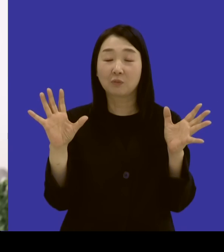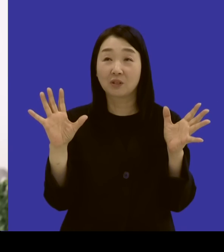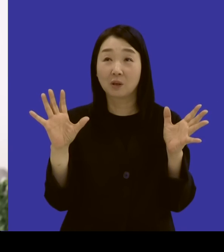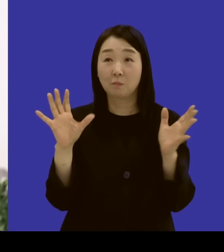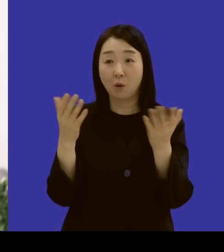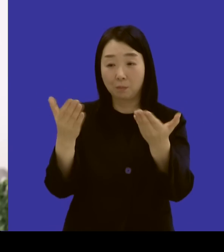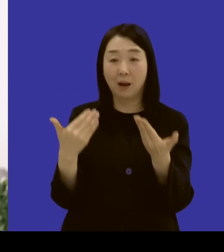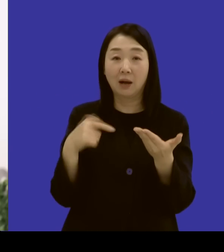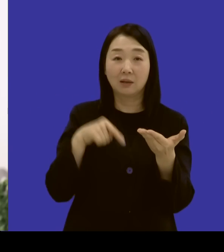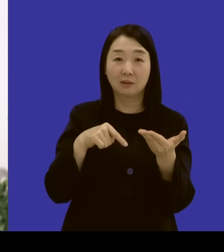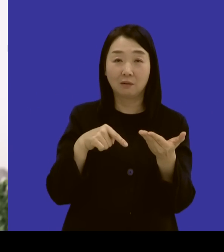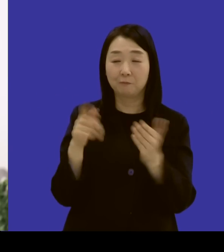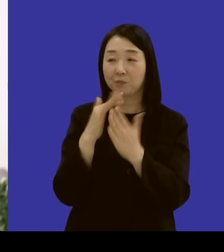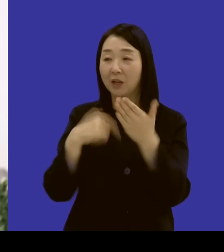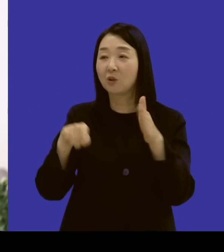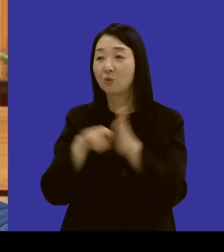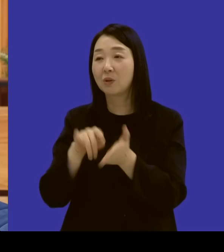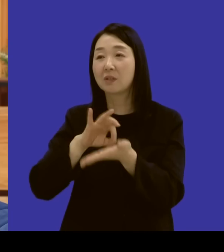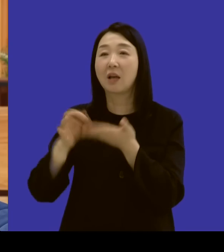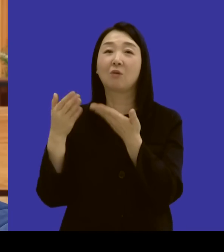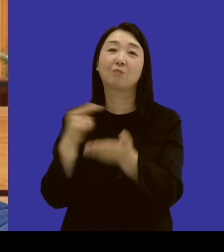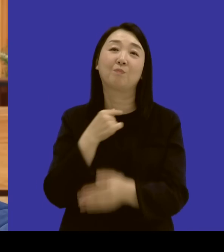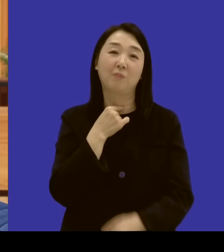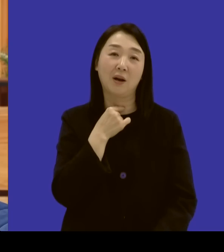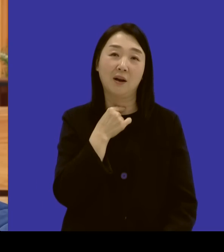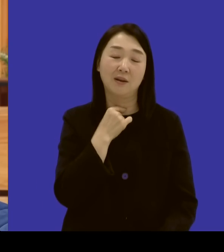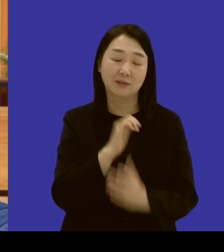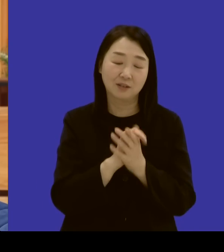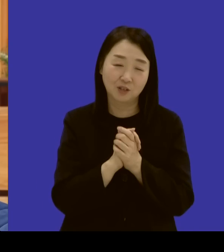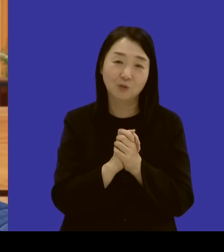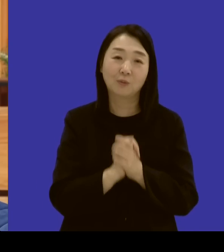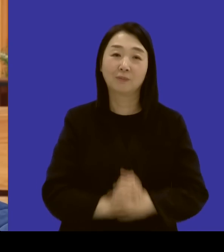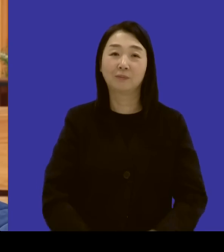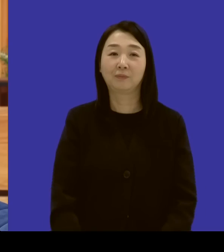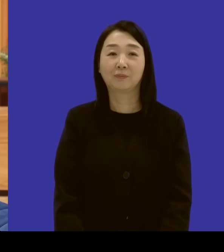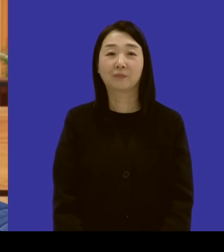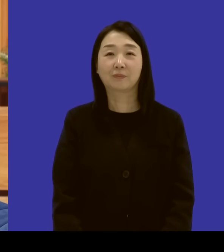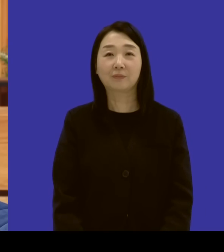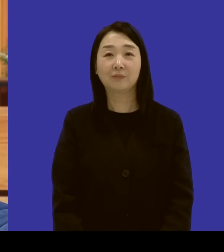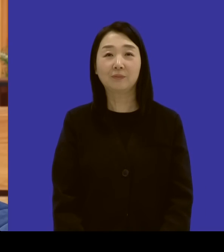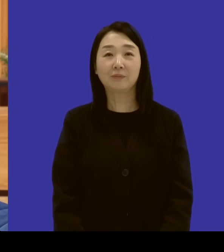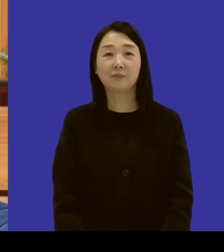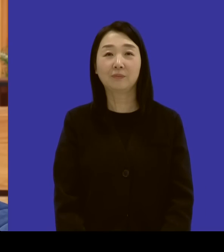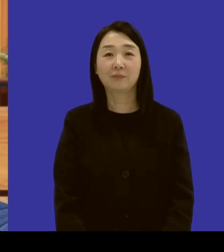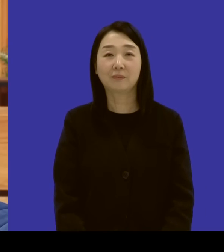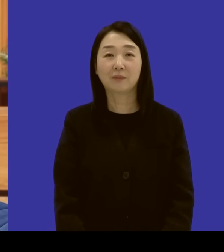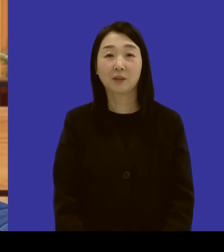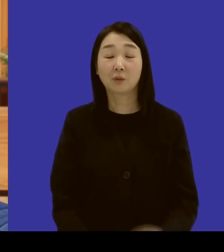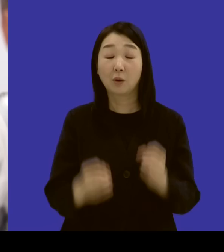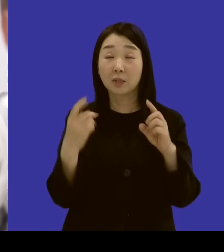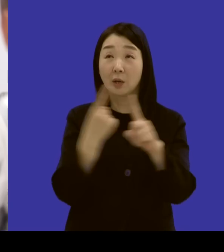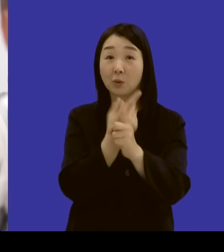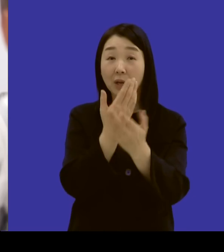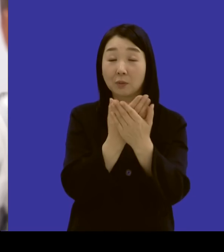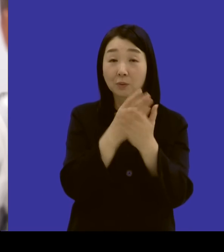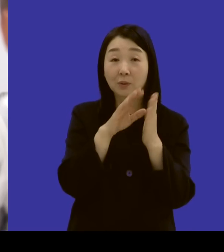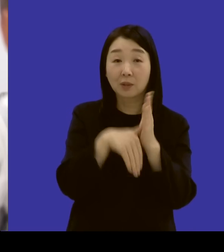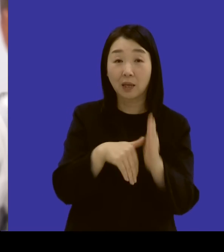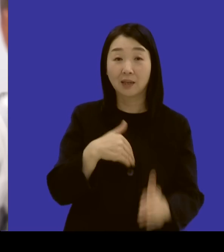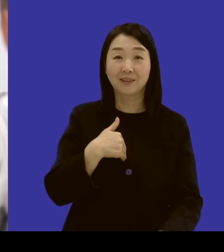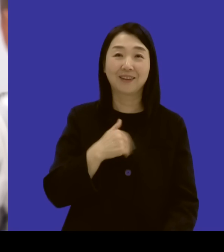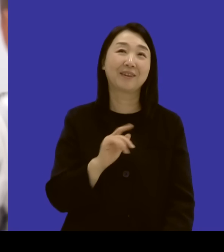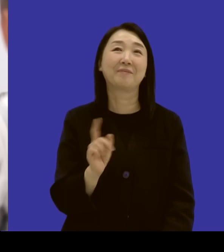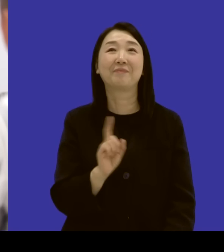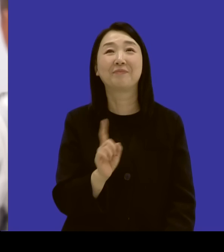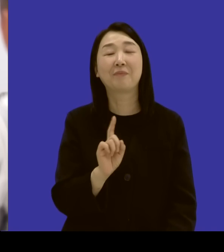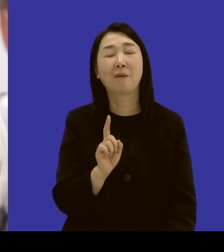주어진다면 네. 제가 그거를 이 가정을 위해서 쓰겠다고 어. 그런 기도를 드렸어요. 네. 그리고 이제 새롭게 하소서를 하면서 제가 여러 가지로